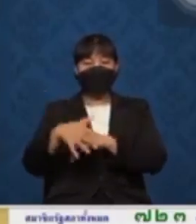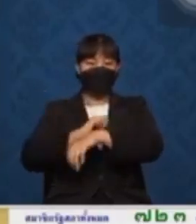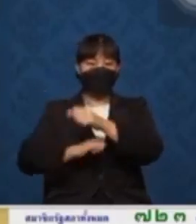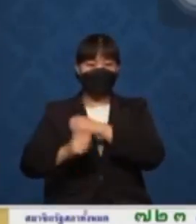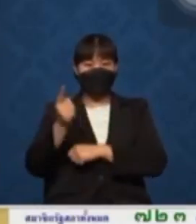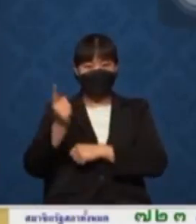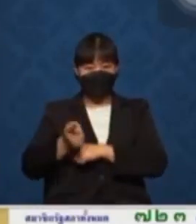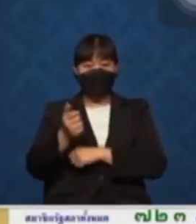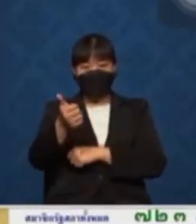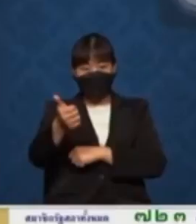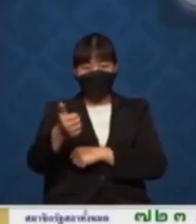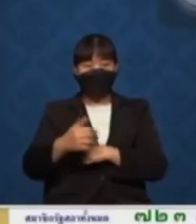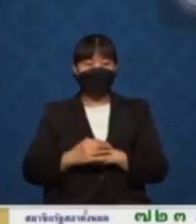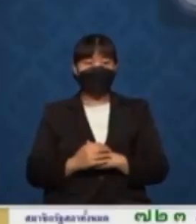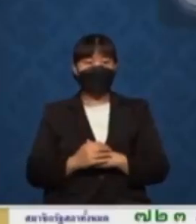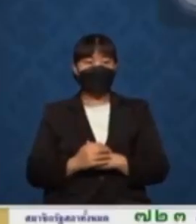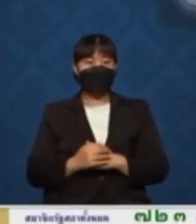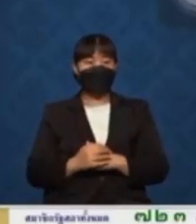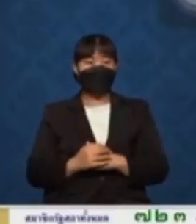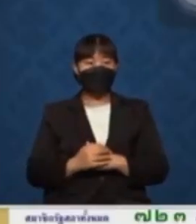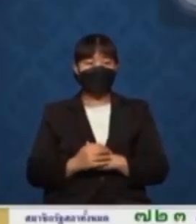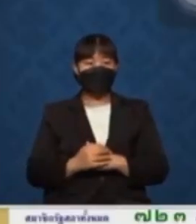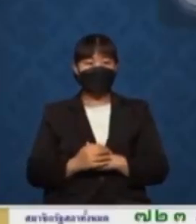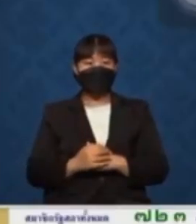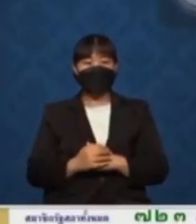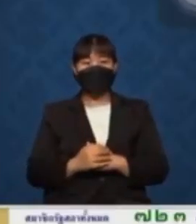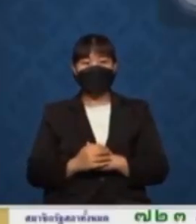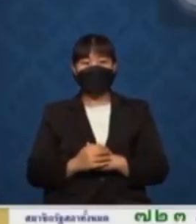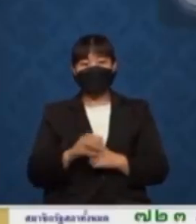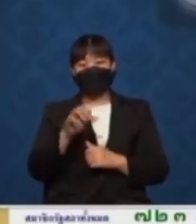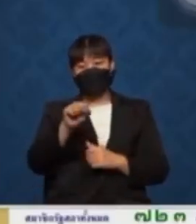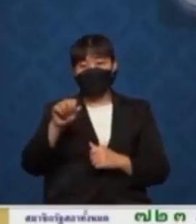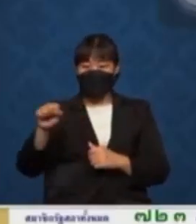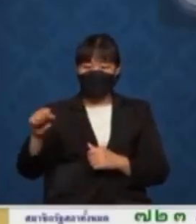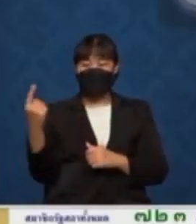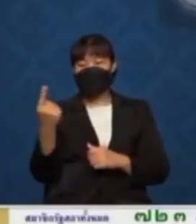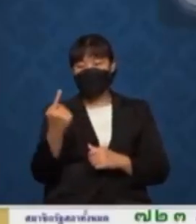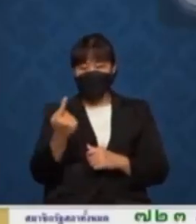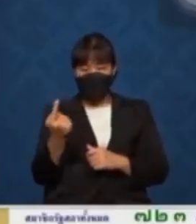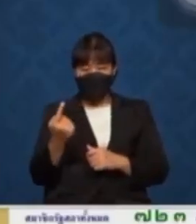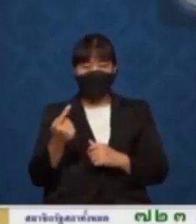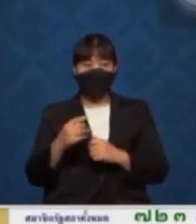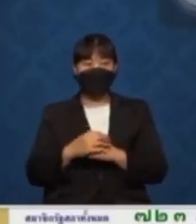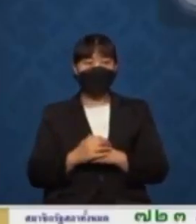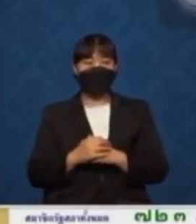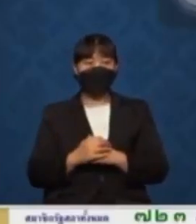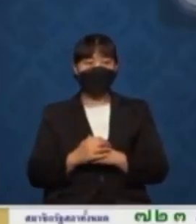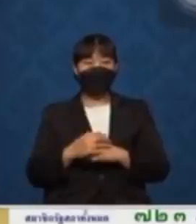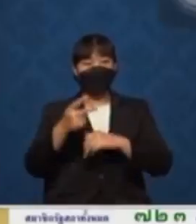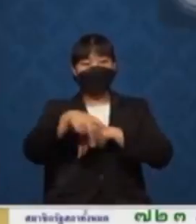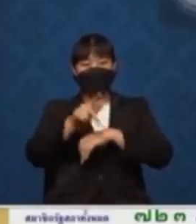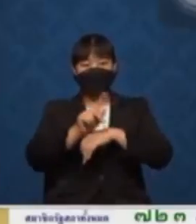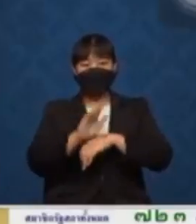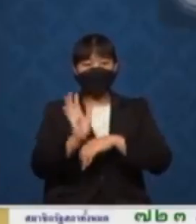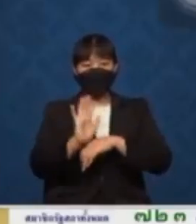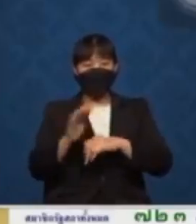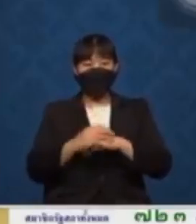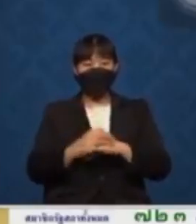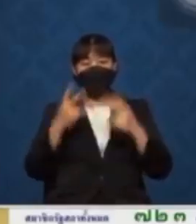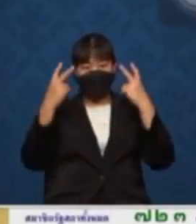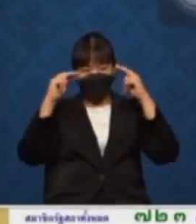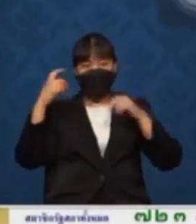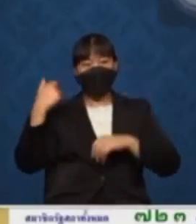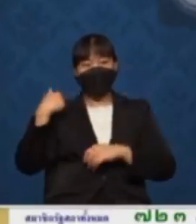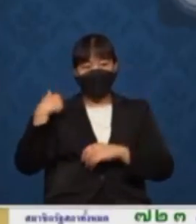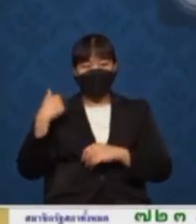กที่เป็นประชาธิปไตยเป็นรัฐเดี่ยวนะครับไม่ได้เป็นสหพันธรัฐแล้วก็เป็นระบบรัฐสภาที่ไม่ใช่ระบบประธานาธิบดีเราจะเห็นครับว่าในบรรดาประเทศเ